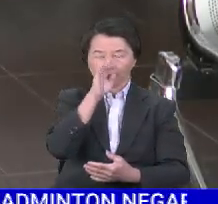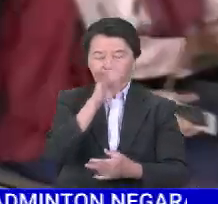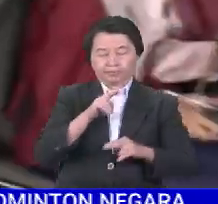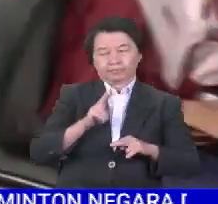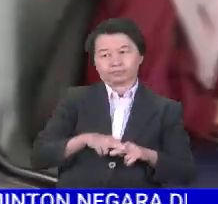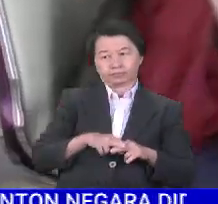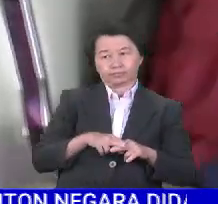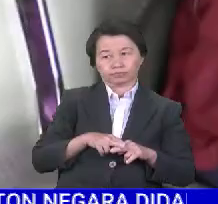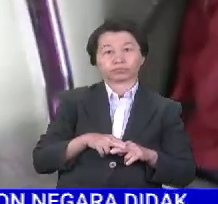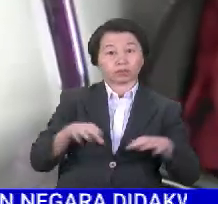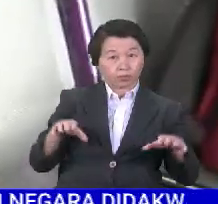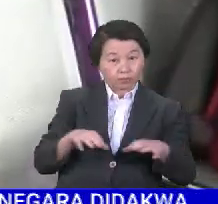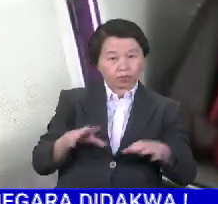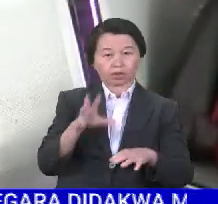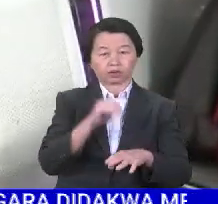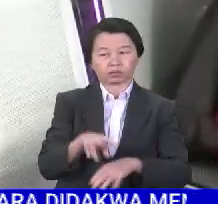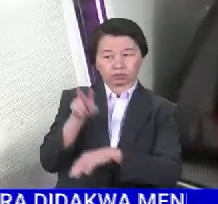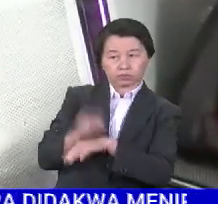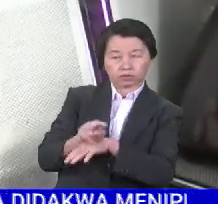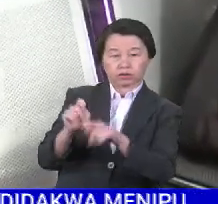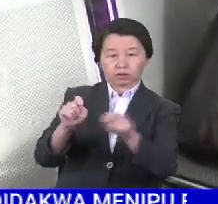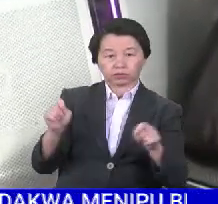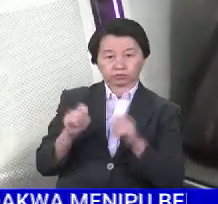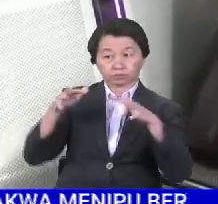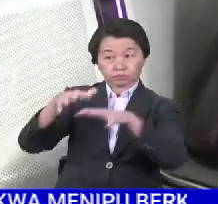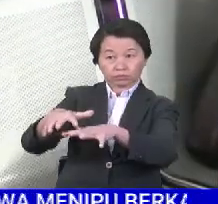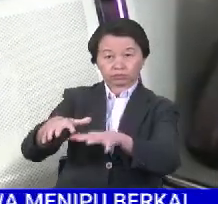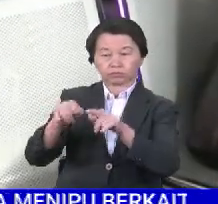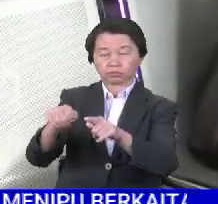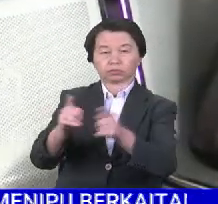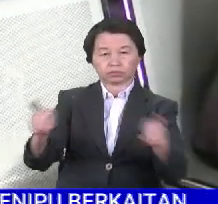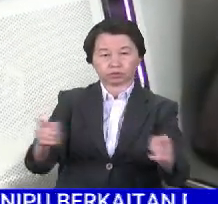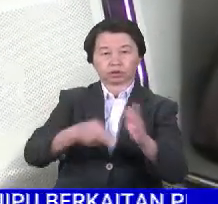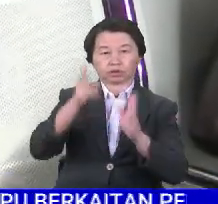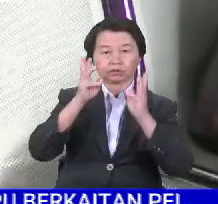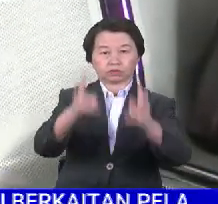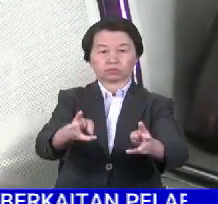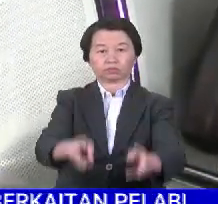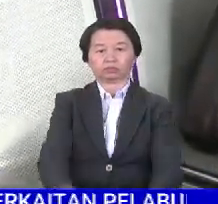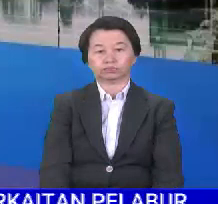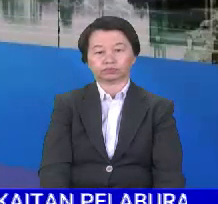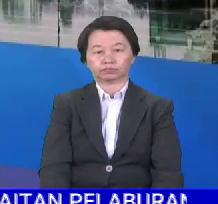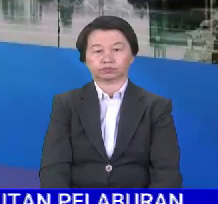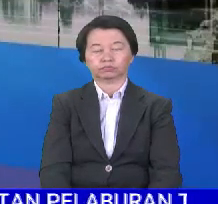penumpang bas turut dilaksana selain pemantauan lokasi tumpuan di sepanjang lebuh raya.